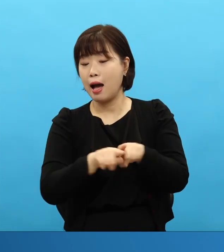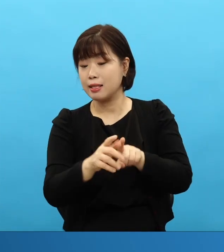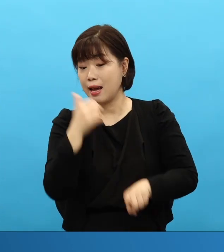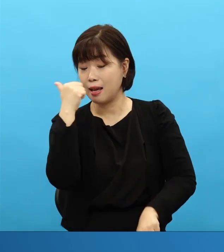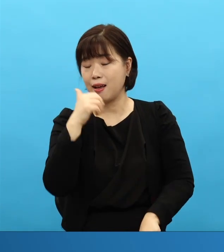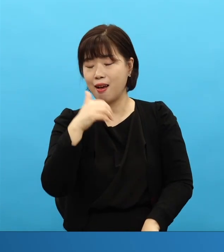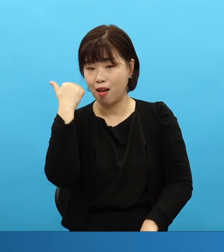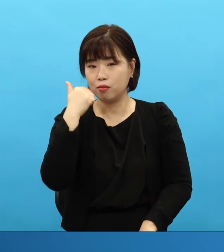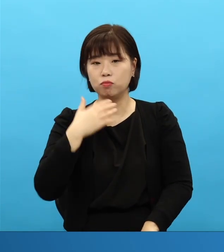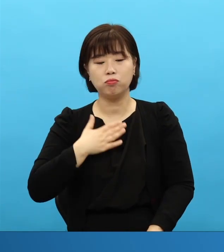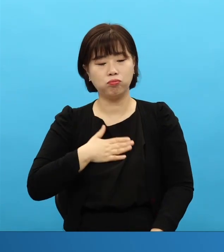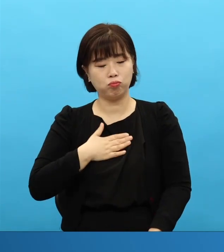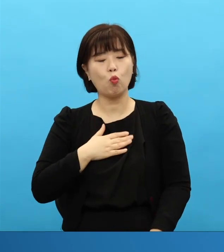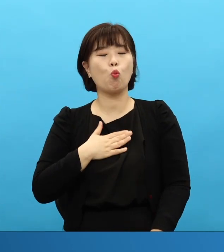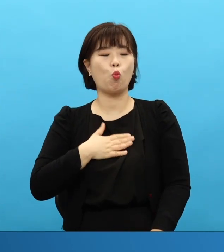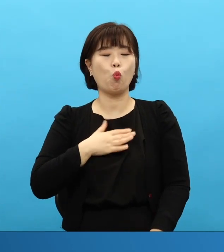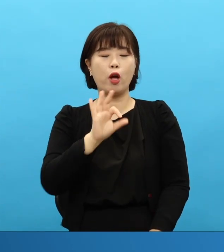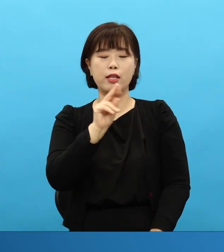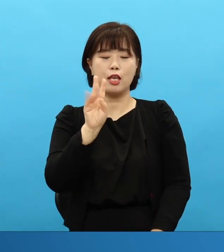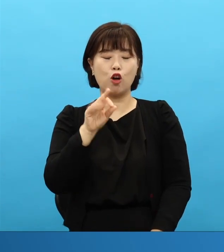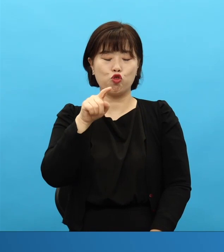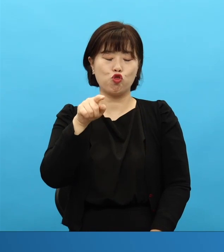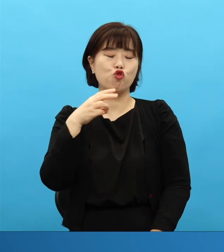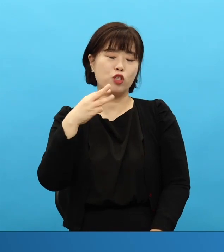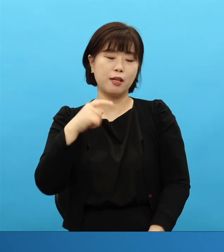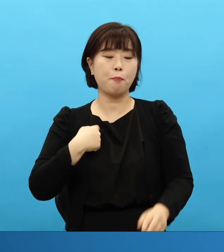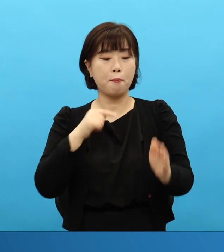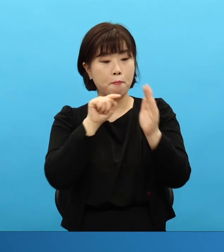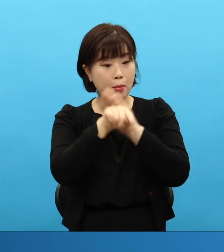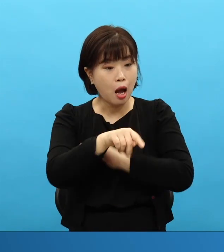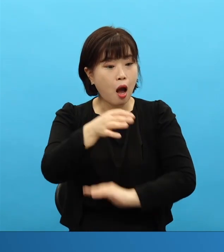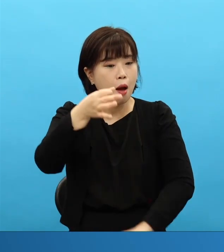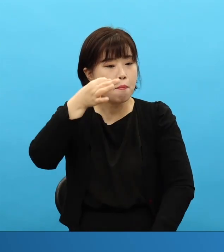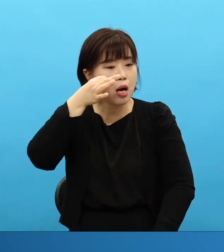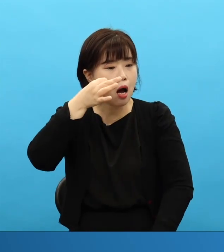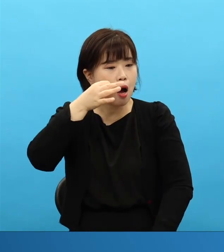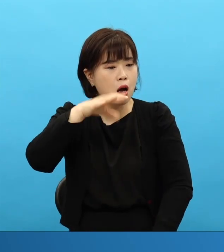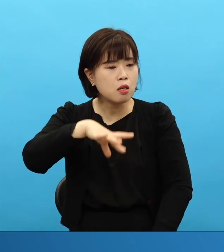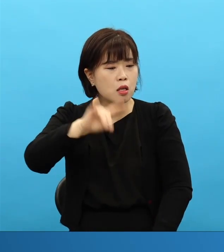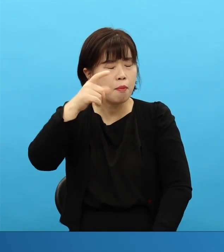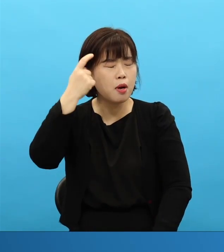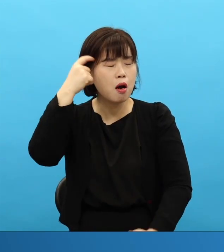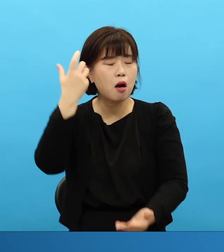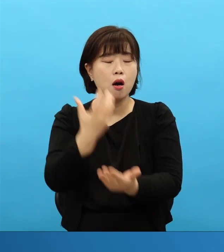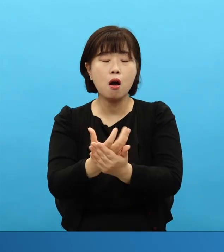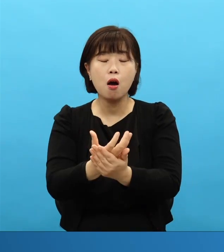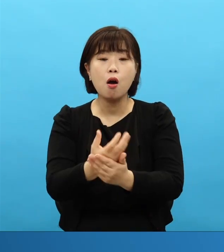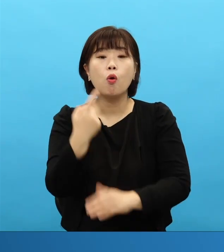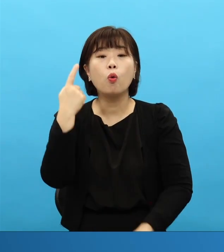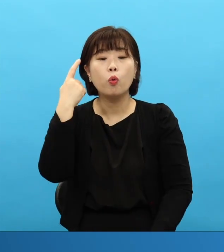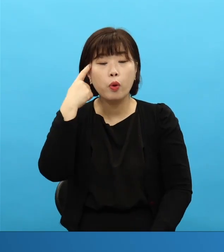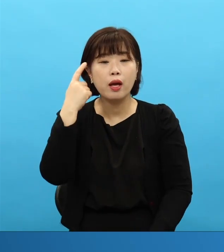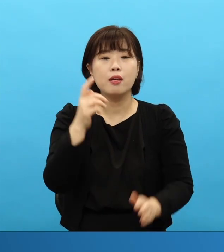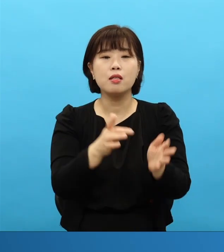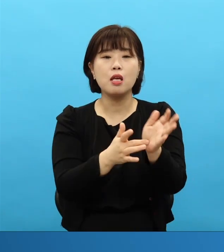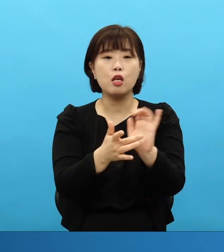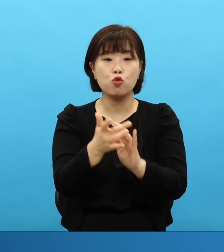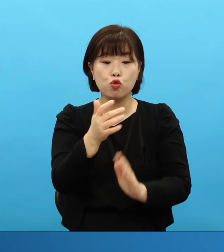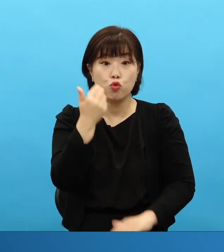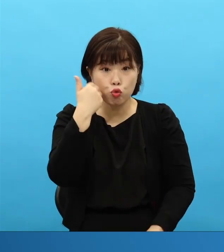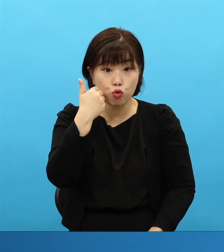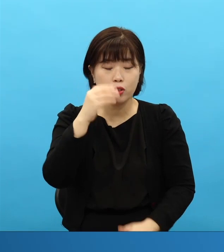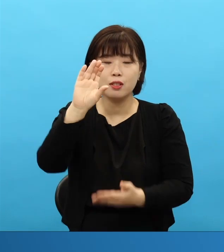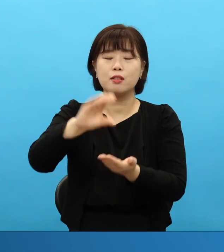그래 갔어요. 첫 시간에 저는요 충격받았어요. 예수는 그리스도, 모든 문제